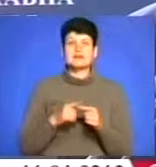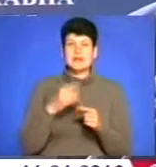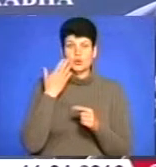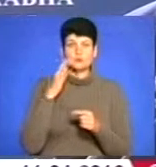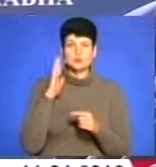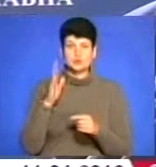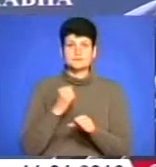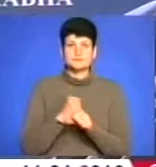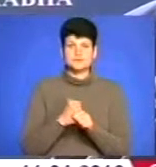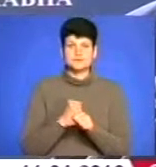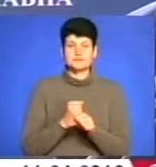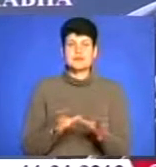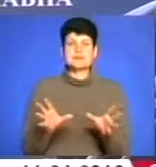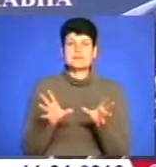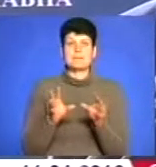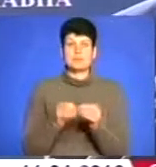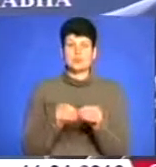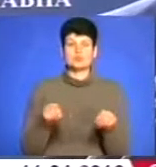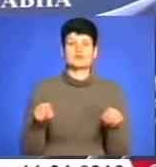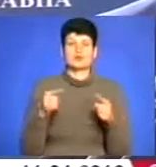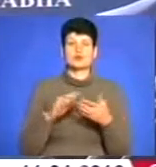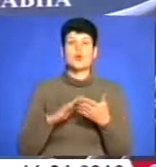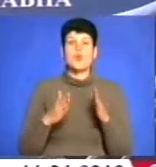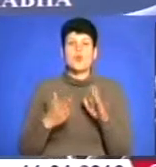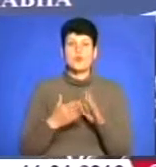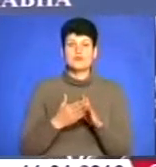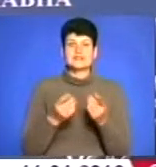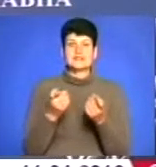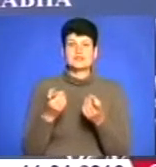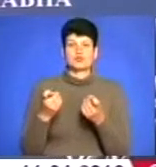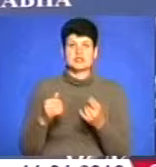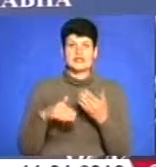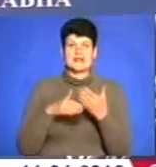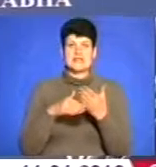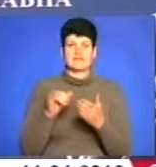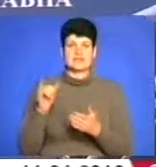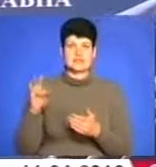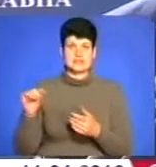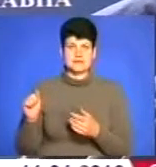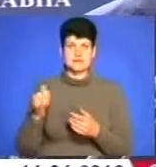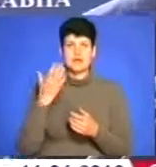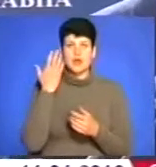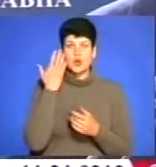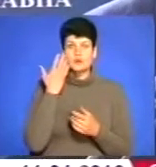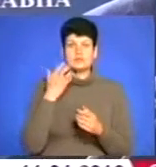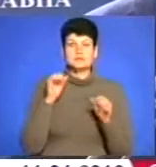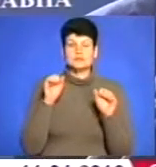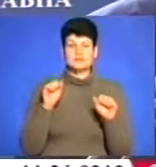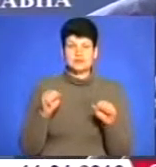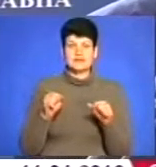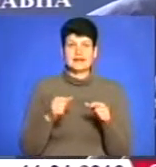робити спільно, створюючи умови для залучення інвестицій. Коли ми для потенційних